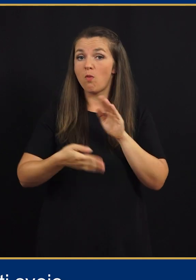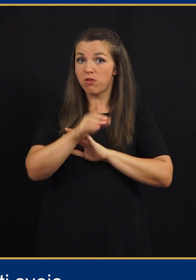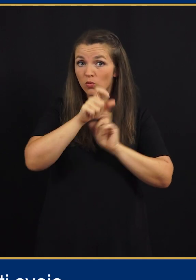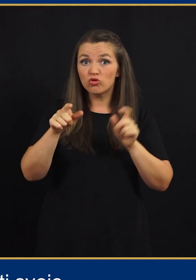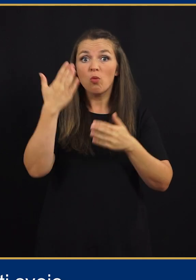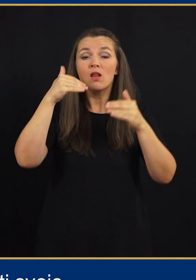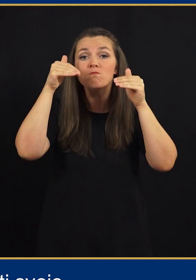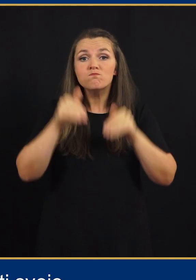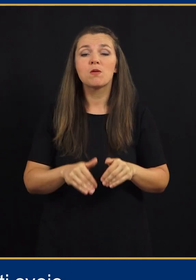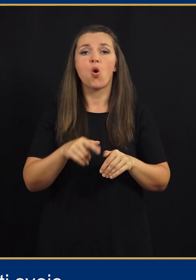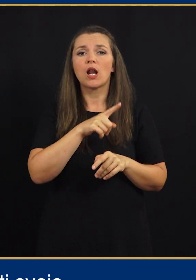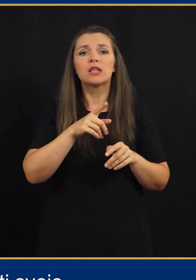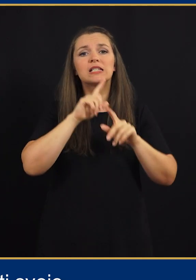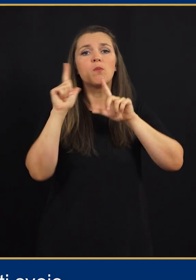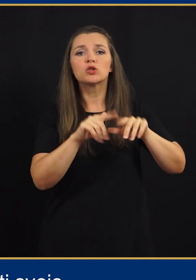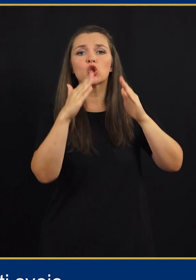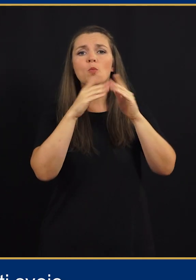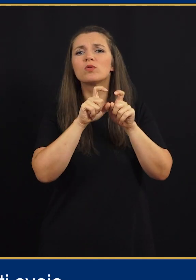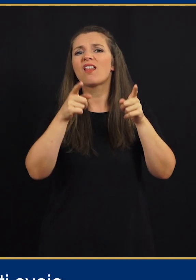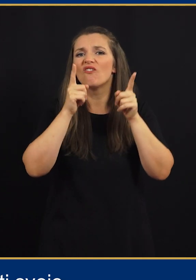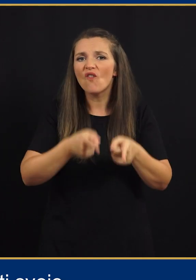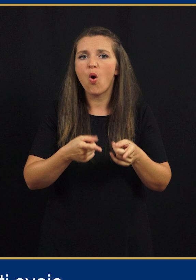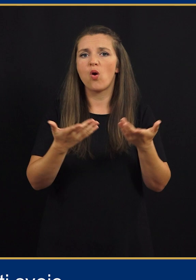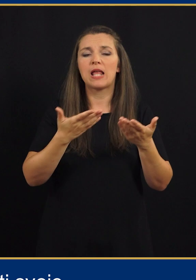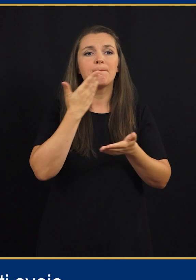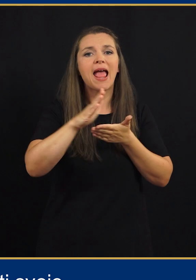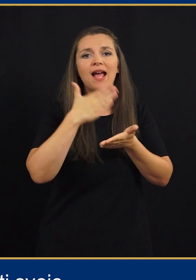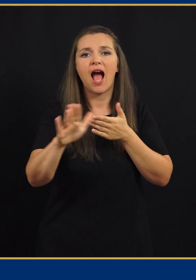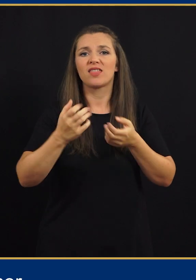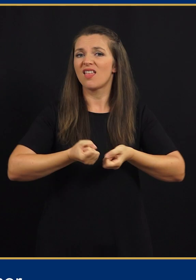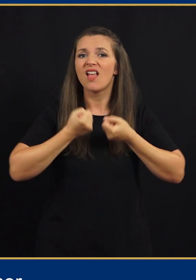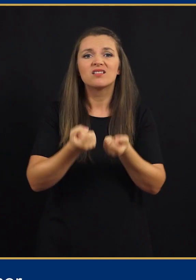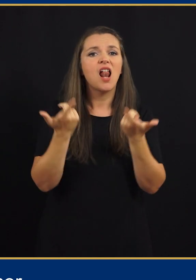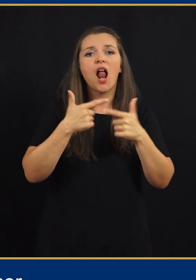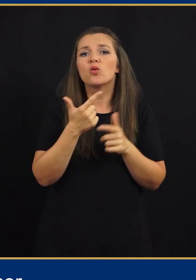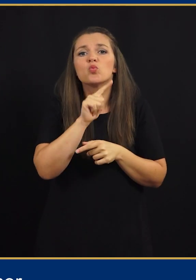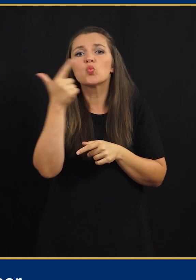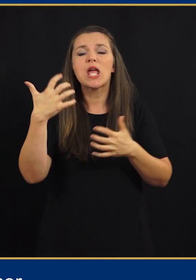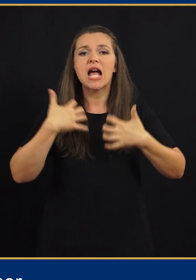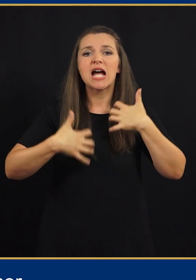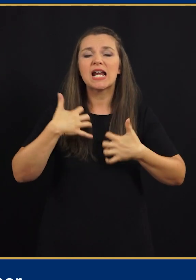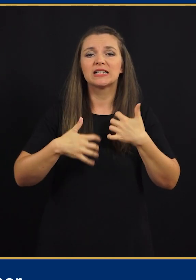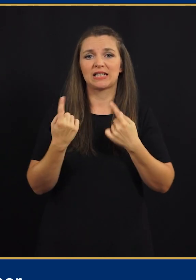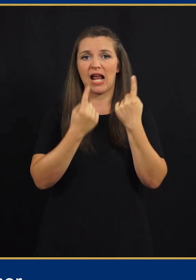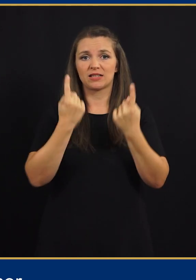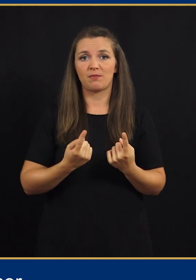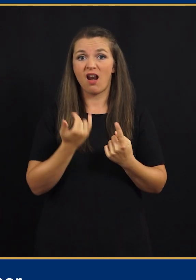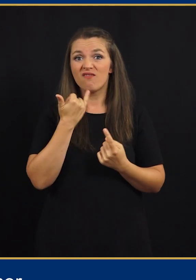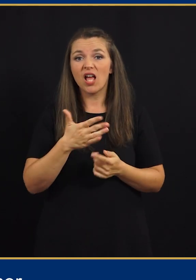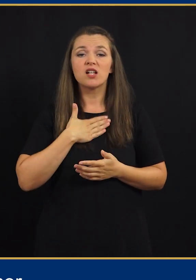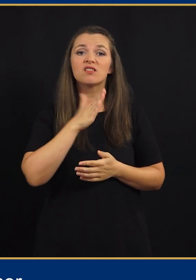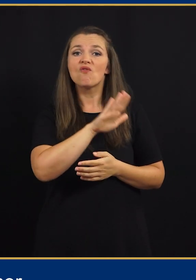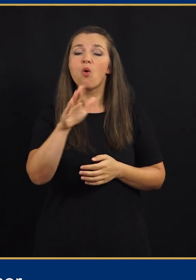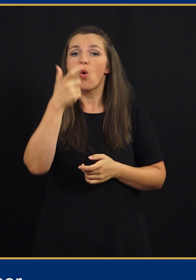bili primorani zapustiti svoje domove zaradi vojne, preganjanja, nasilja ali drugih kriznih razmer, vsak s